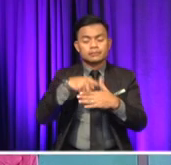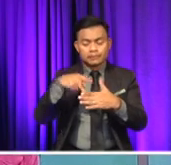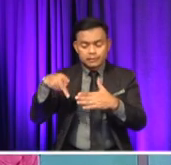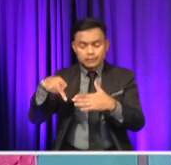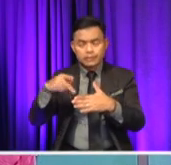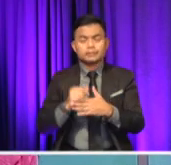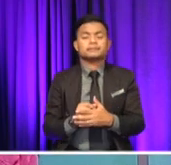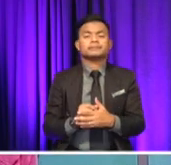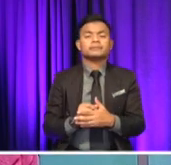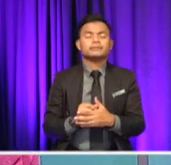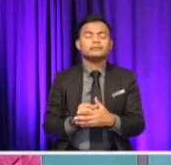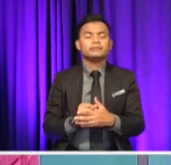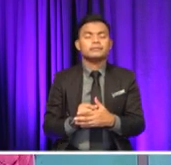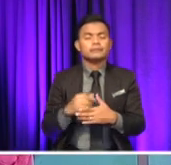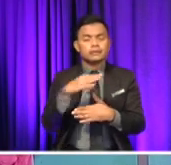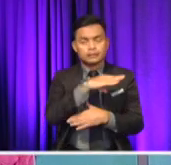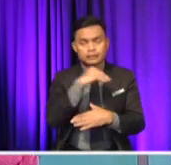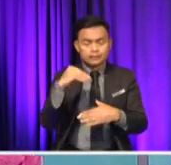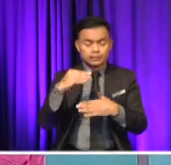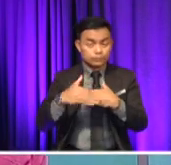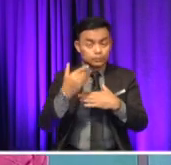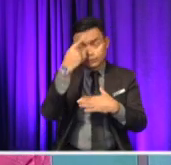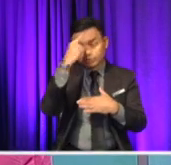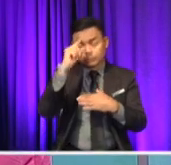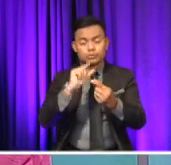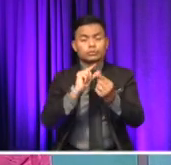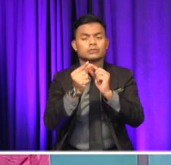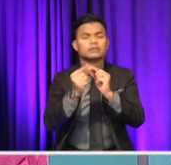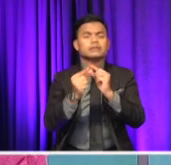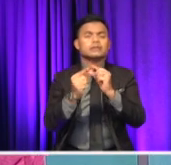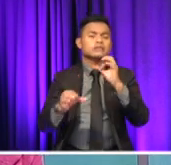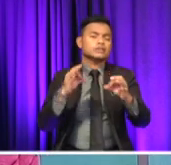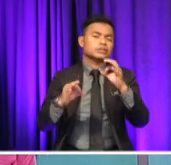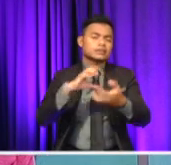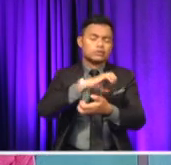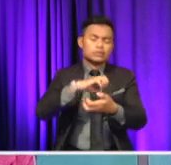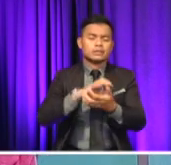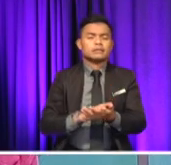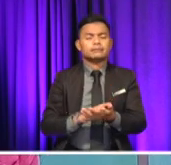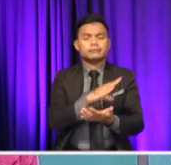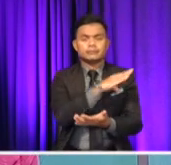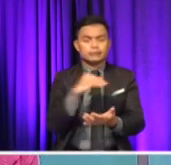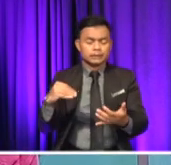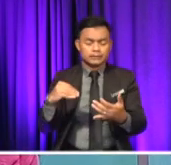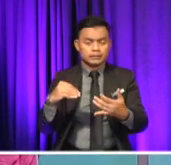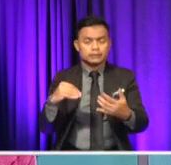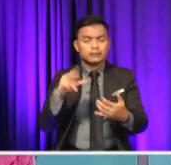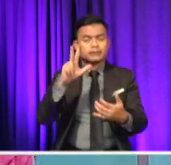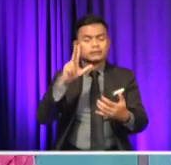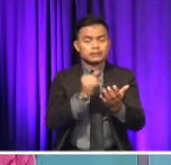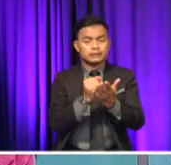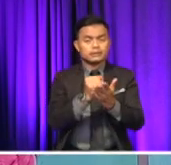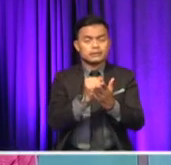energi dan mudah untuk kita tukar kalau berlaku kerusakan terima kasih kita ada belajar tentang Wahyu ada tiga jenis wajah yaitu